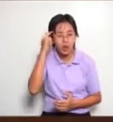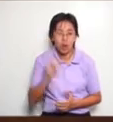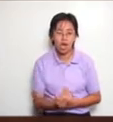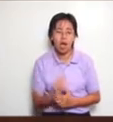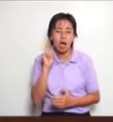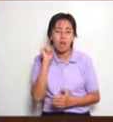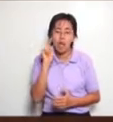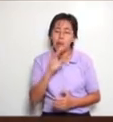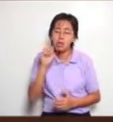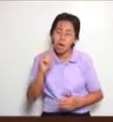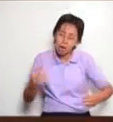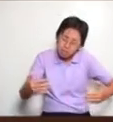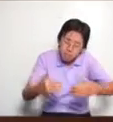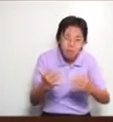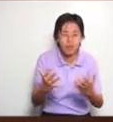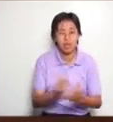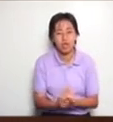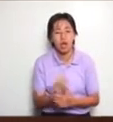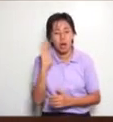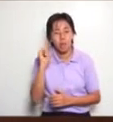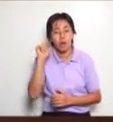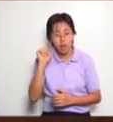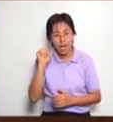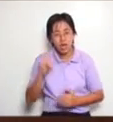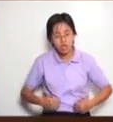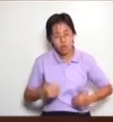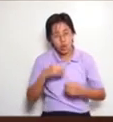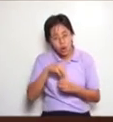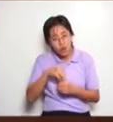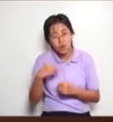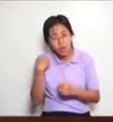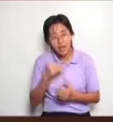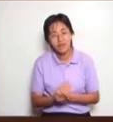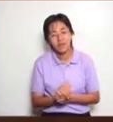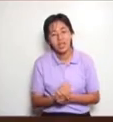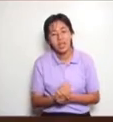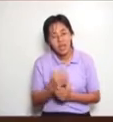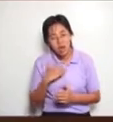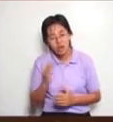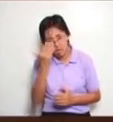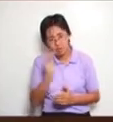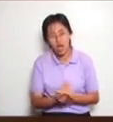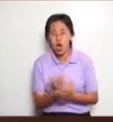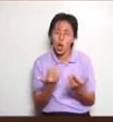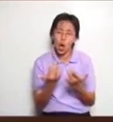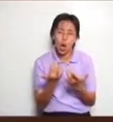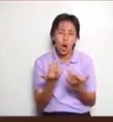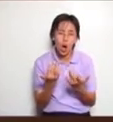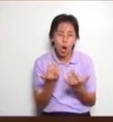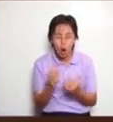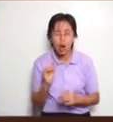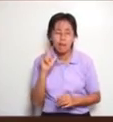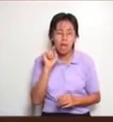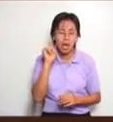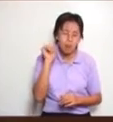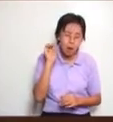เอวน่มๆของแ่หรไซุกในโบกนี้ใพ่อแม่ยัอยู่หรออะไรอร่อยใช้อะไรดีรบแบพ่อซื้อใหuses Youngàndaoth loin อย่ารอ Phoenix toทานถึง